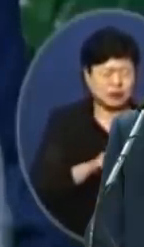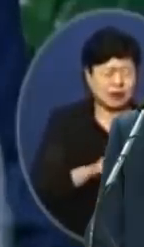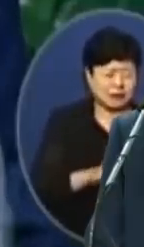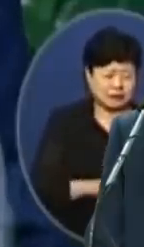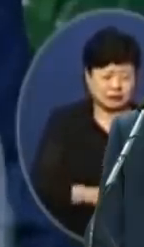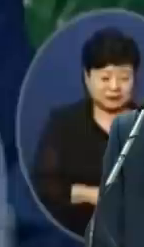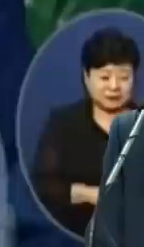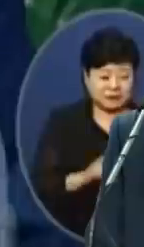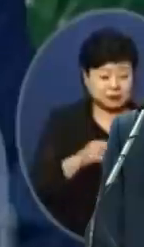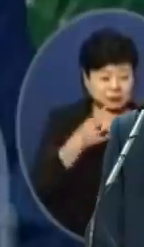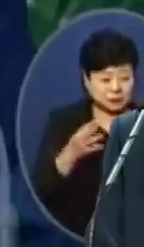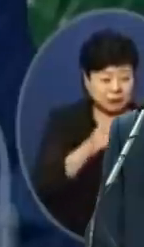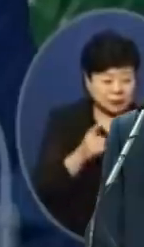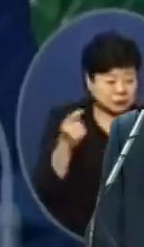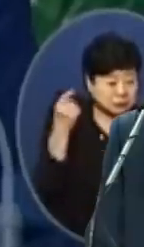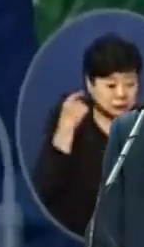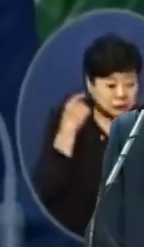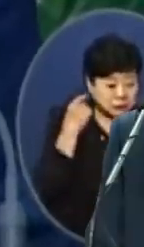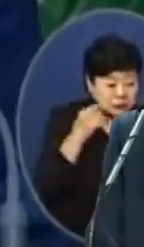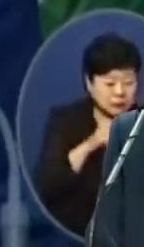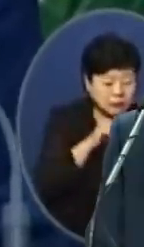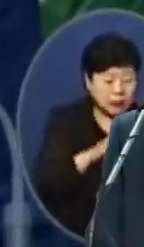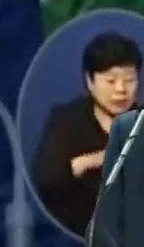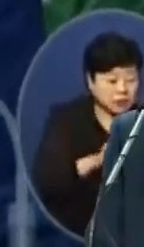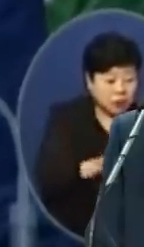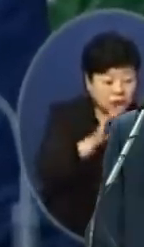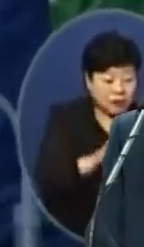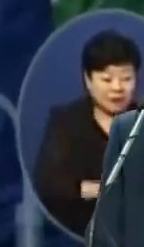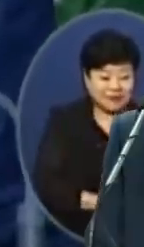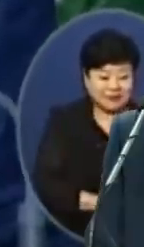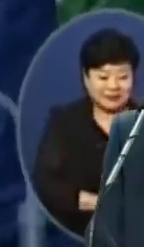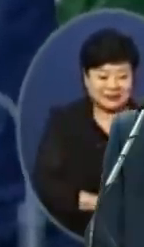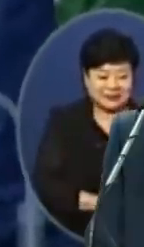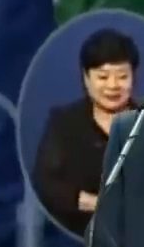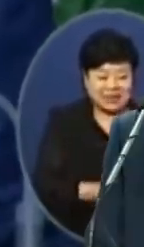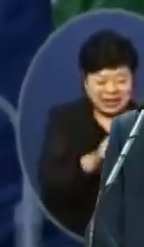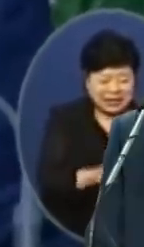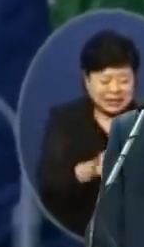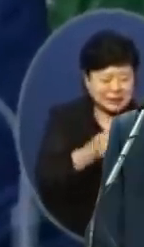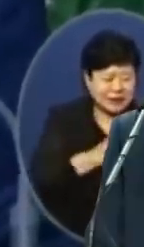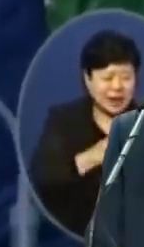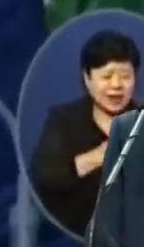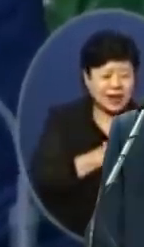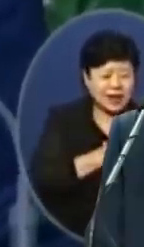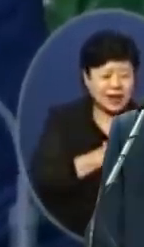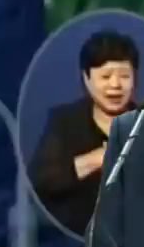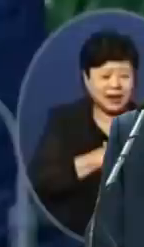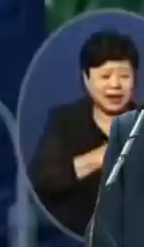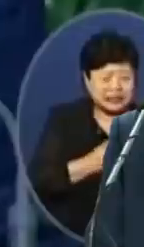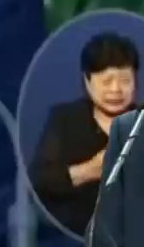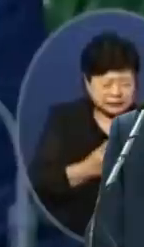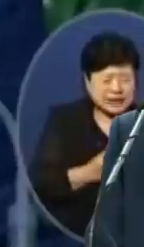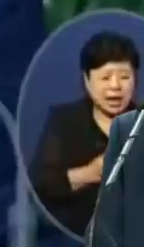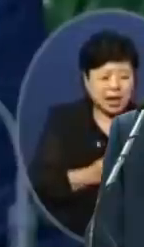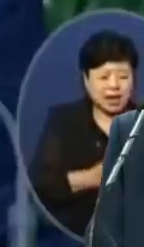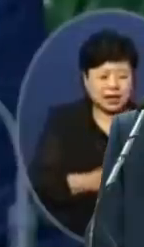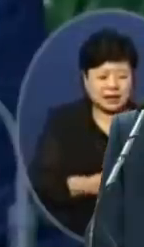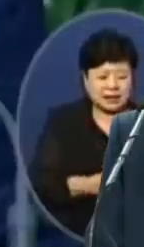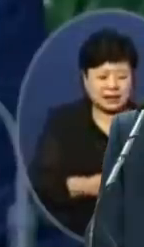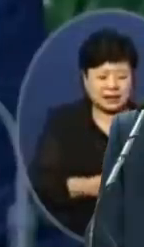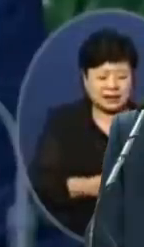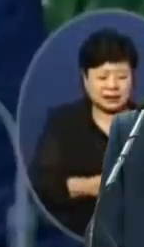뜨거워지고 부글부글 끓습니다. 그래서 꿇어앉아서 하나님, 나의 기형적인 심장도